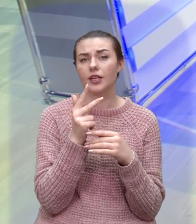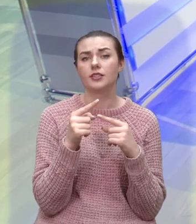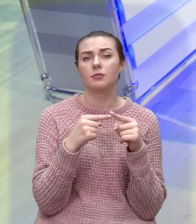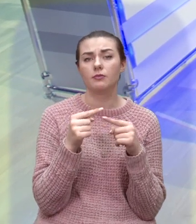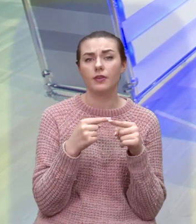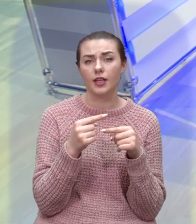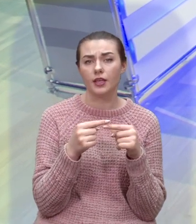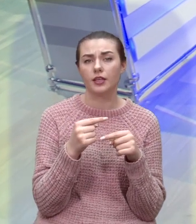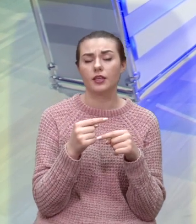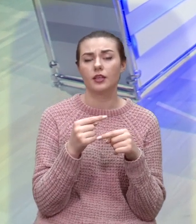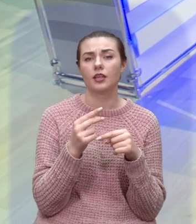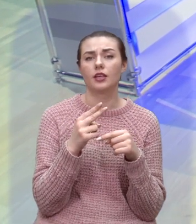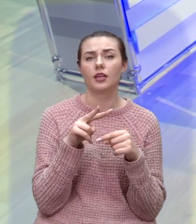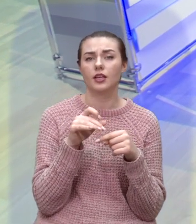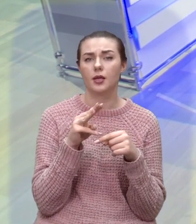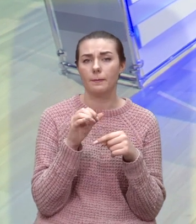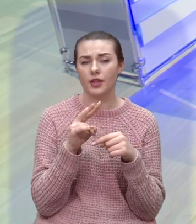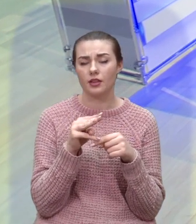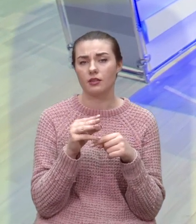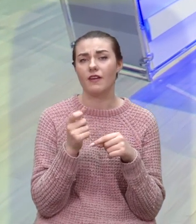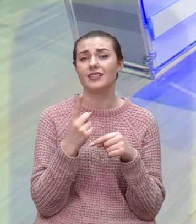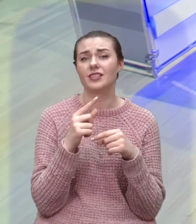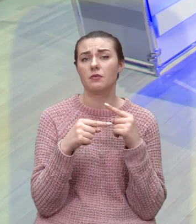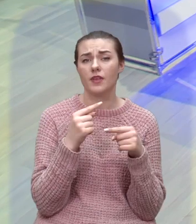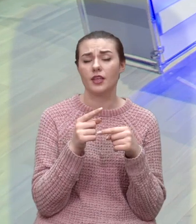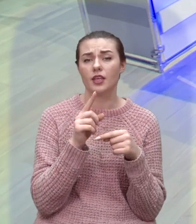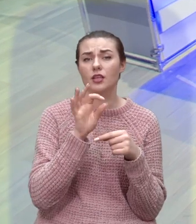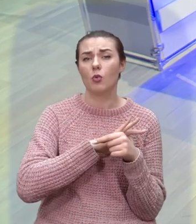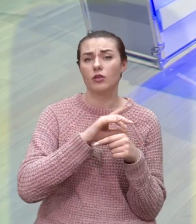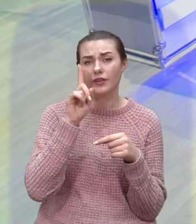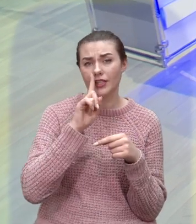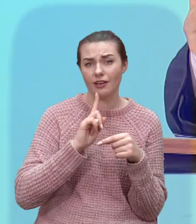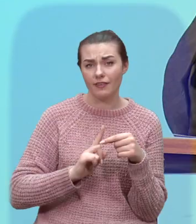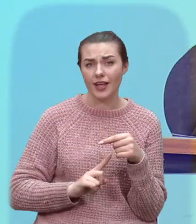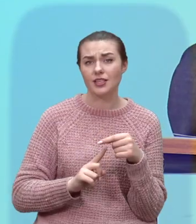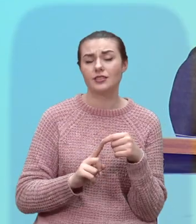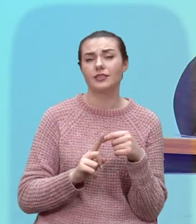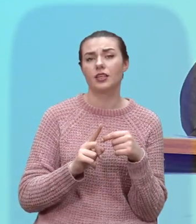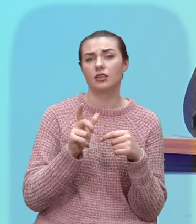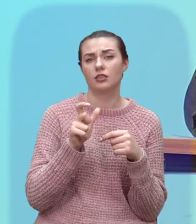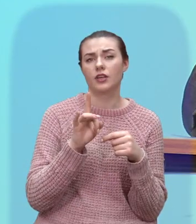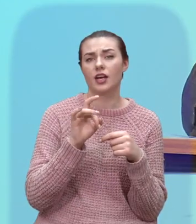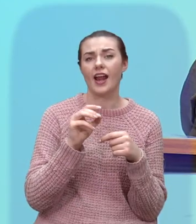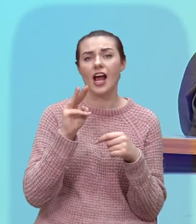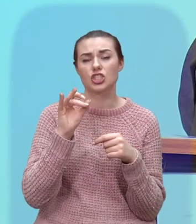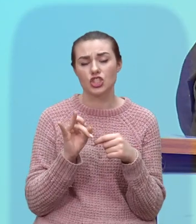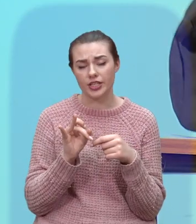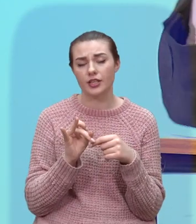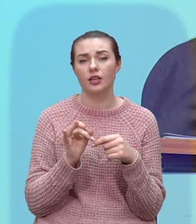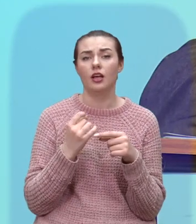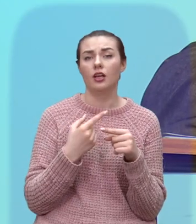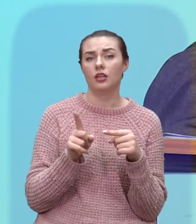в третьем веке климент александрийский потом в 11 веке использовал еврейский раз еврейский комментатор раши